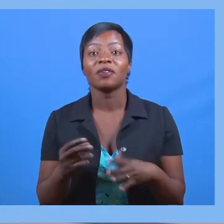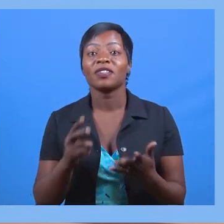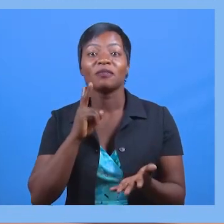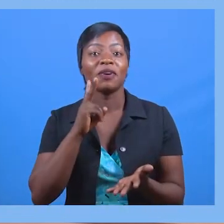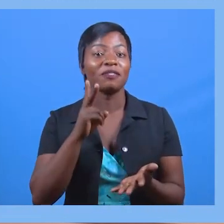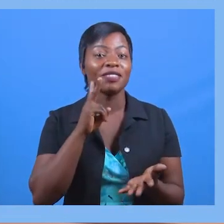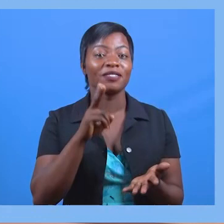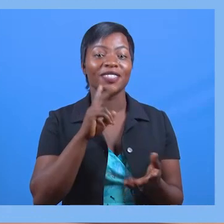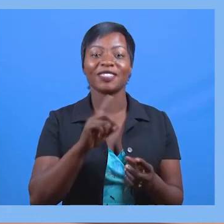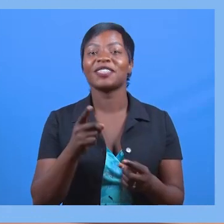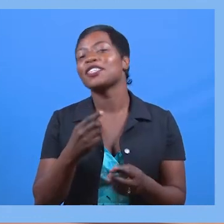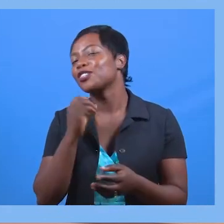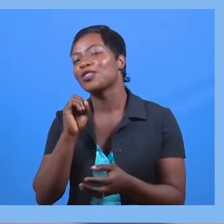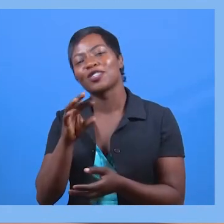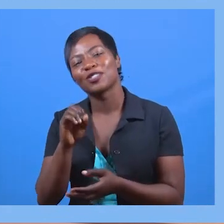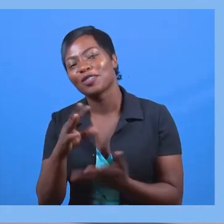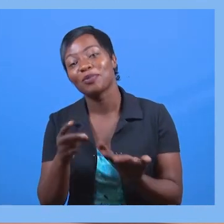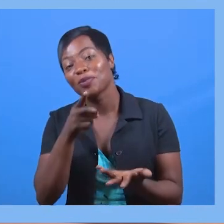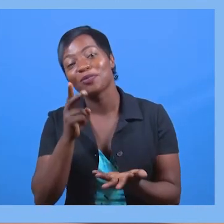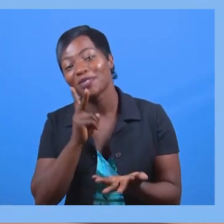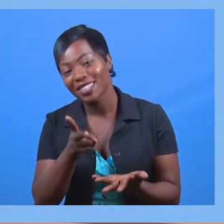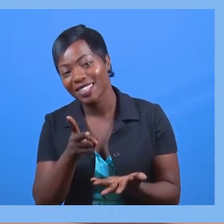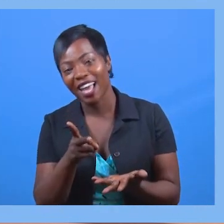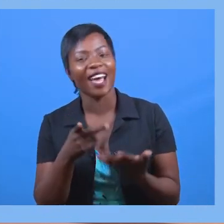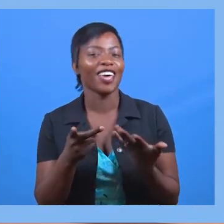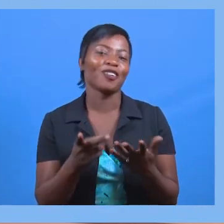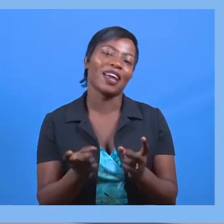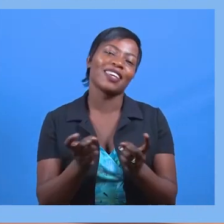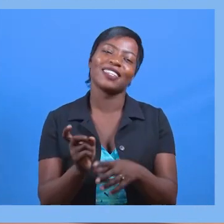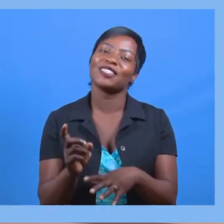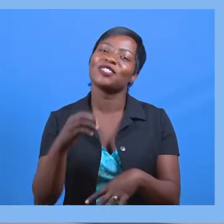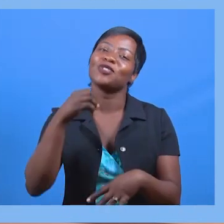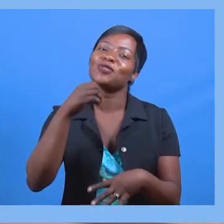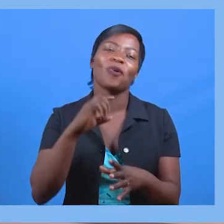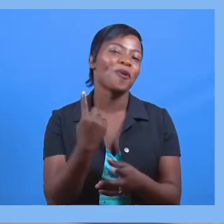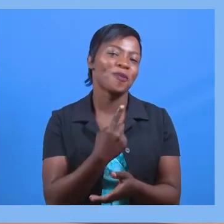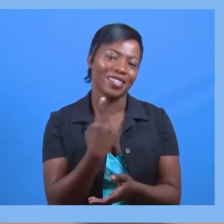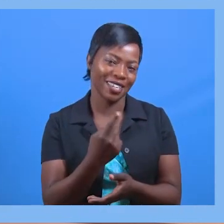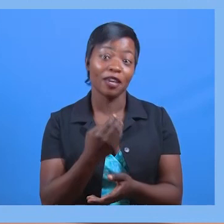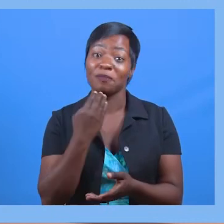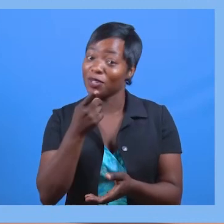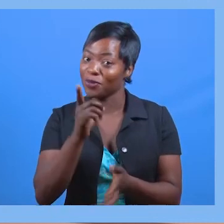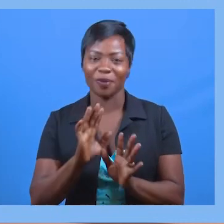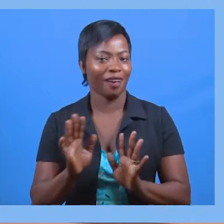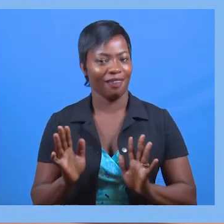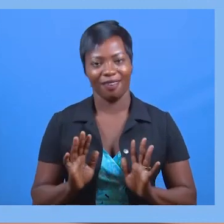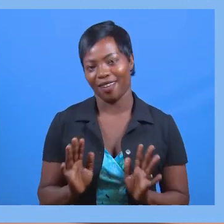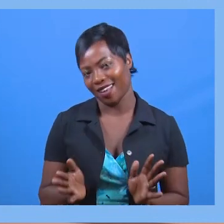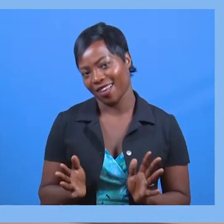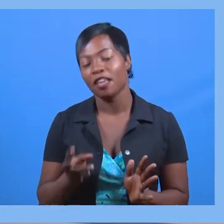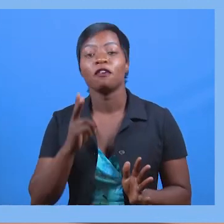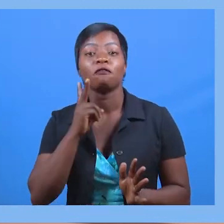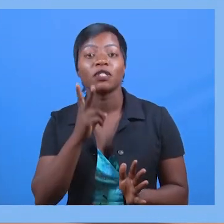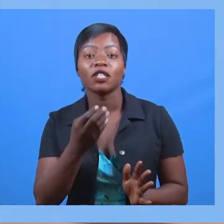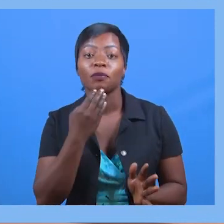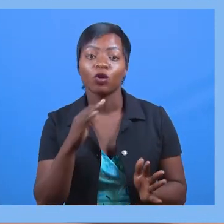kuti kana kuine vaenzi vatiri kutandadzana navo, aiwa masangana nechirongwa, hatisi kureva imimi. Hanzi muyenzi